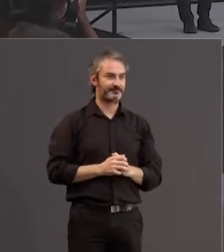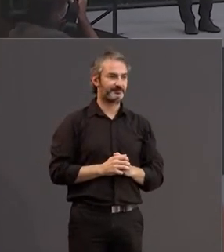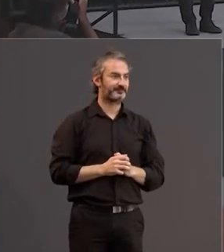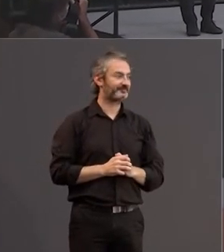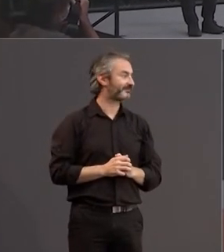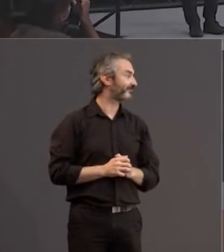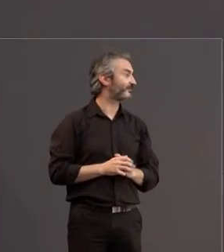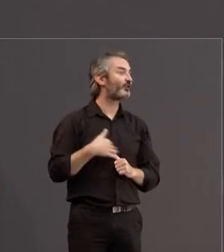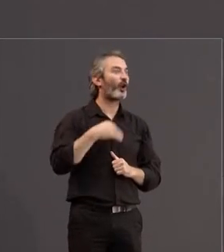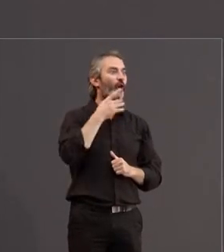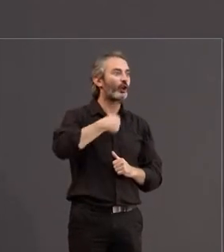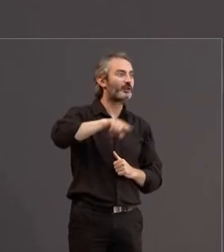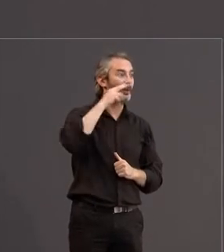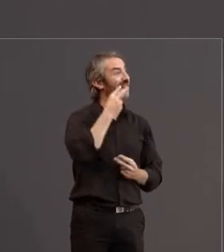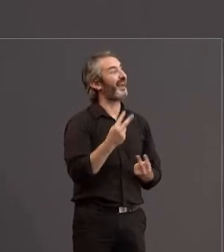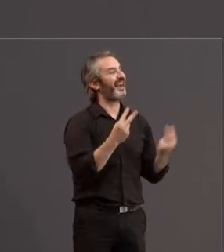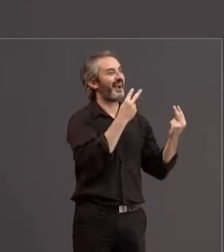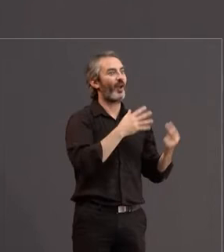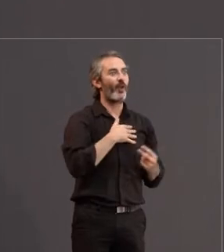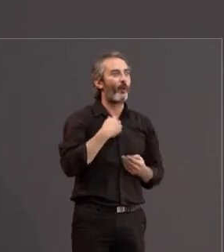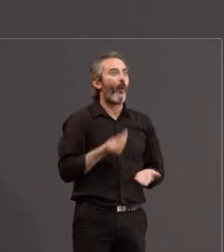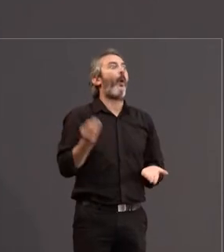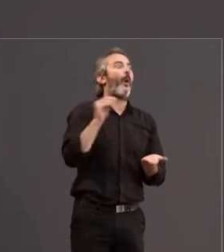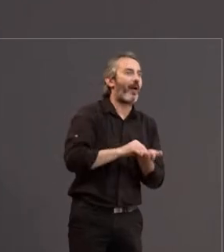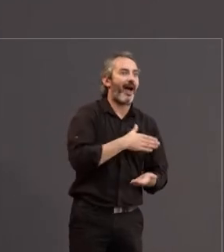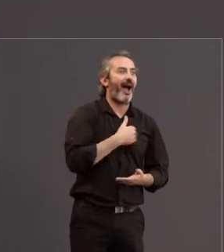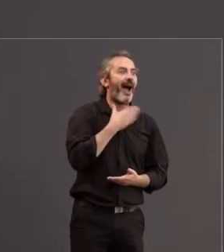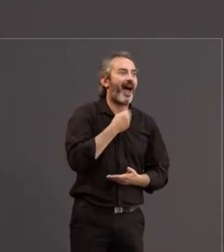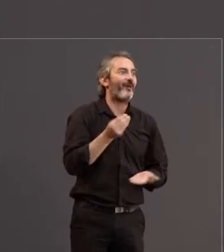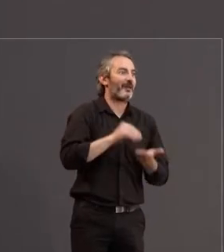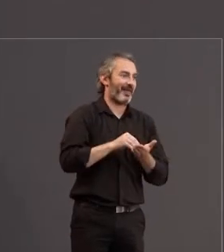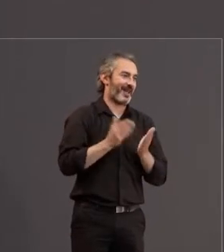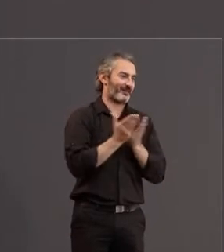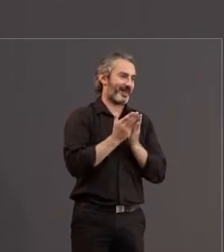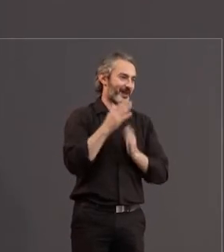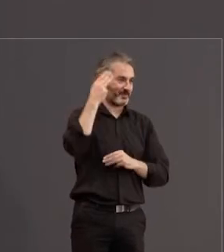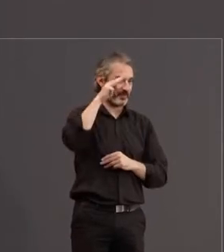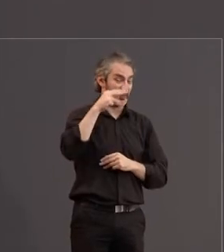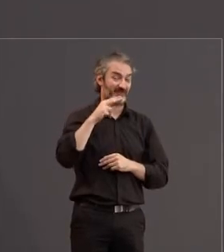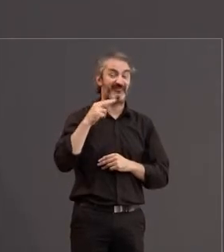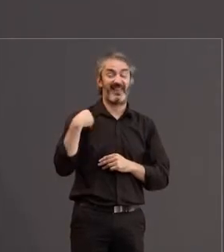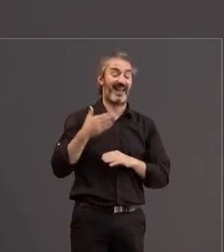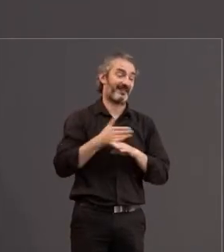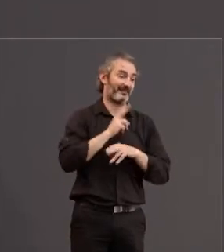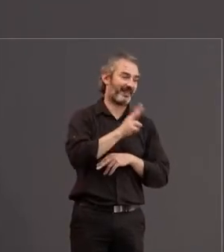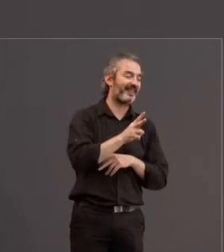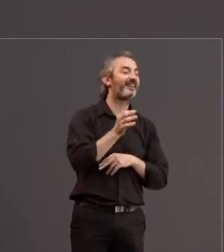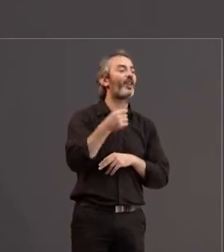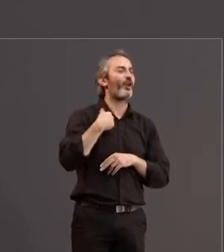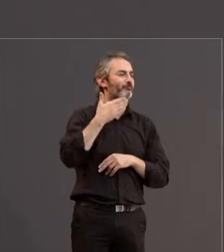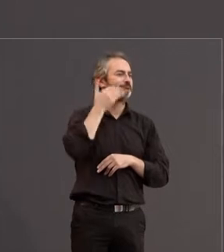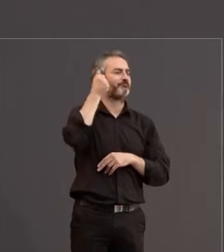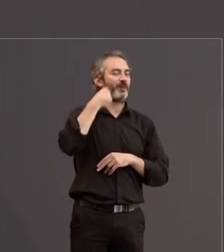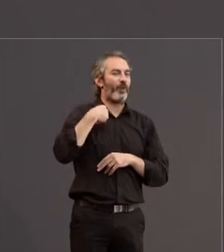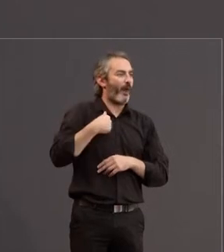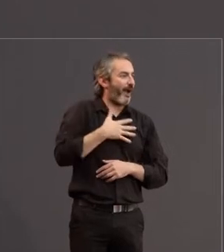Jo no sé vosaltres, després de veure aquest vídeo, m'entren ganes de tornar a estudiar a la Pompeu. Bé, abans de res, com ja ha dit ella, és un honor estar aquí. És un